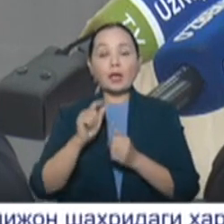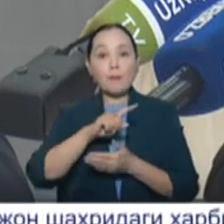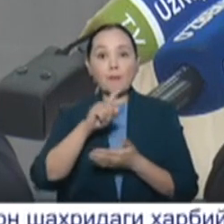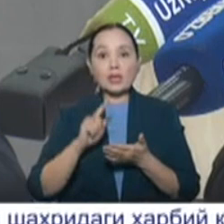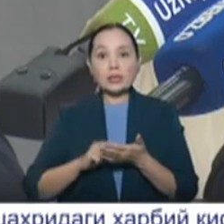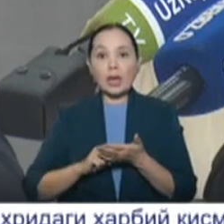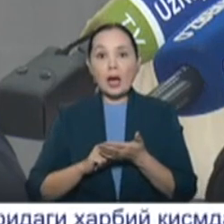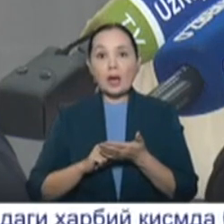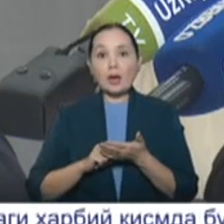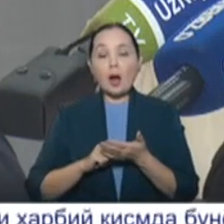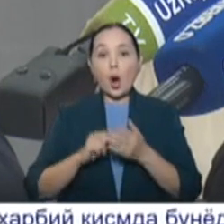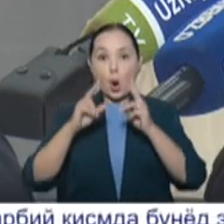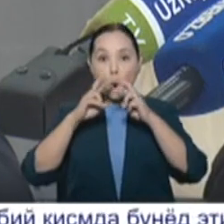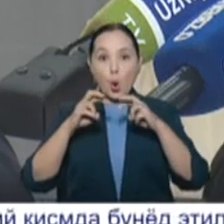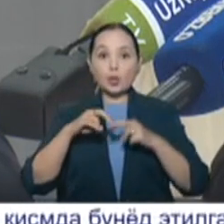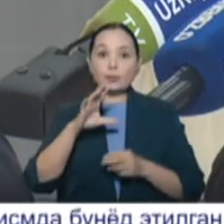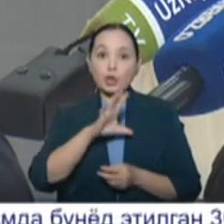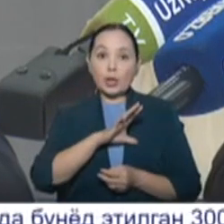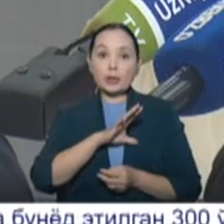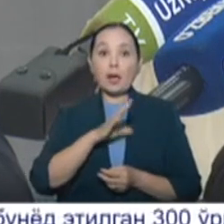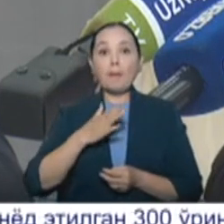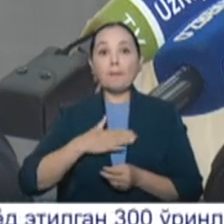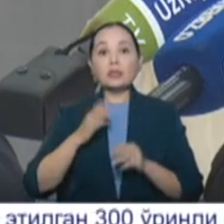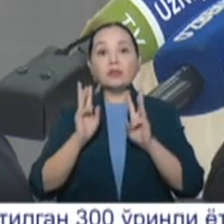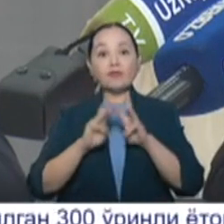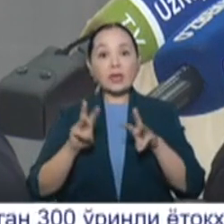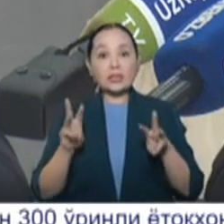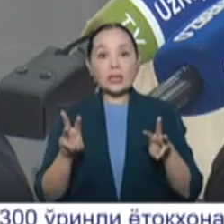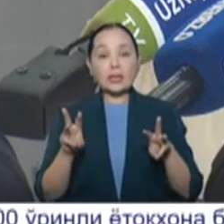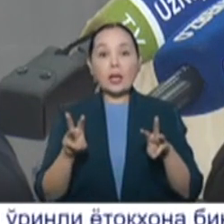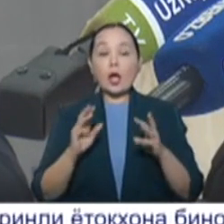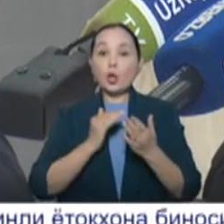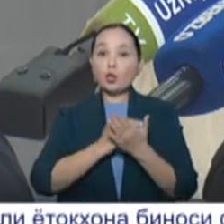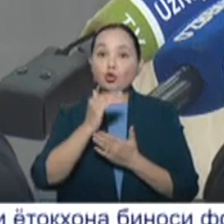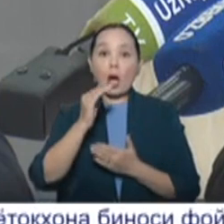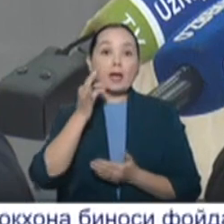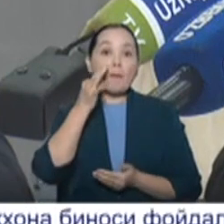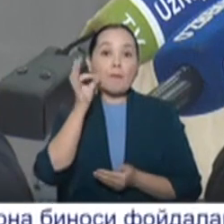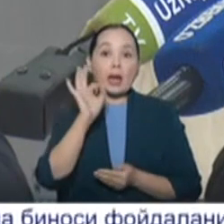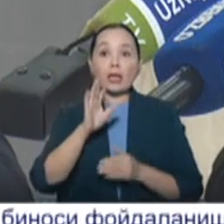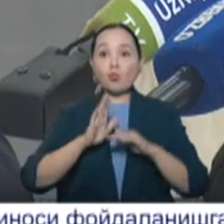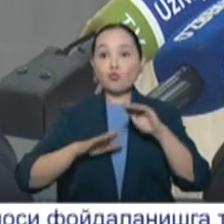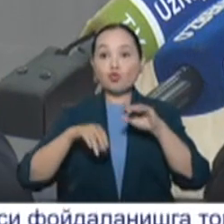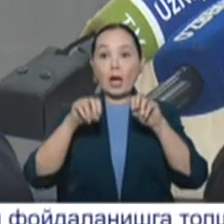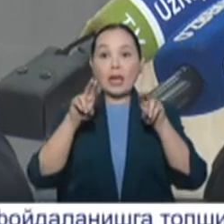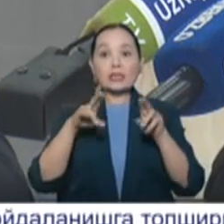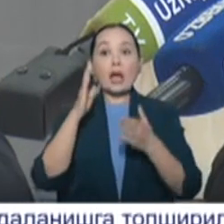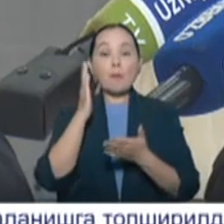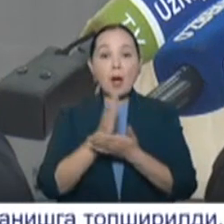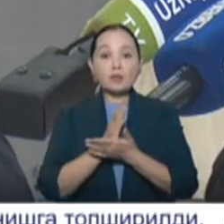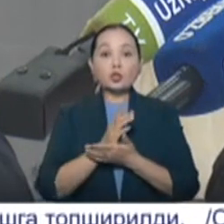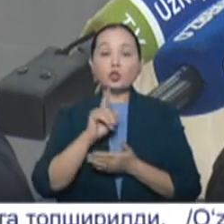masalalar ko'rib chiqildi. Bizning vazirlikda yuqori malakali mutaxassislar mavjud.